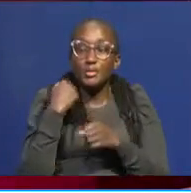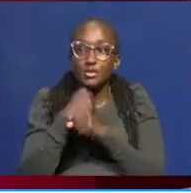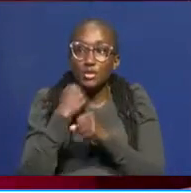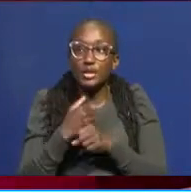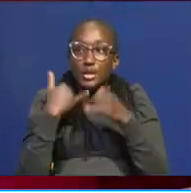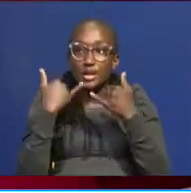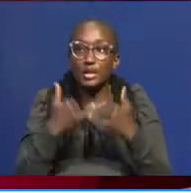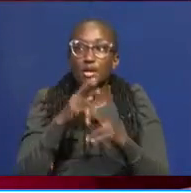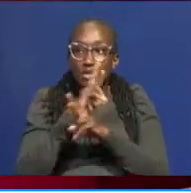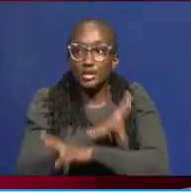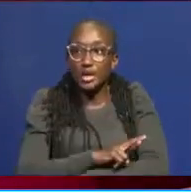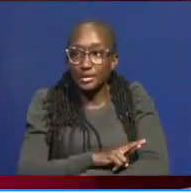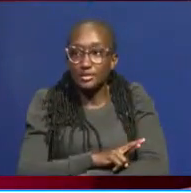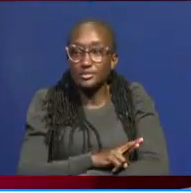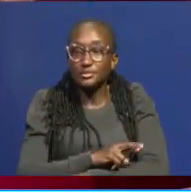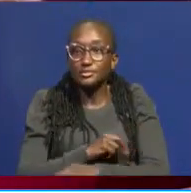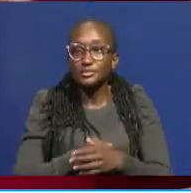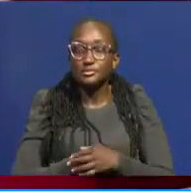nyumbani